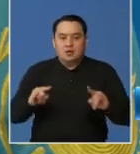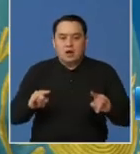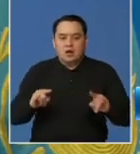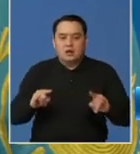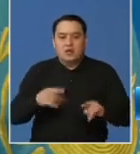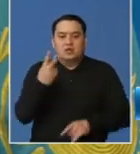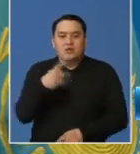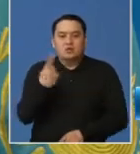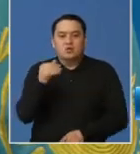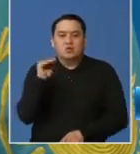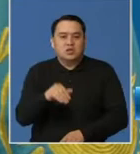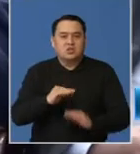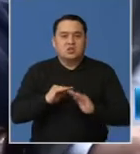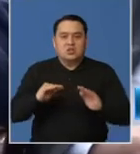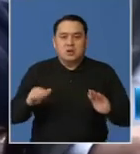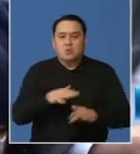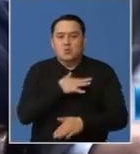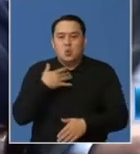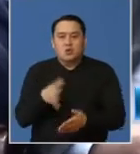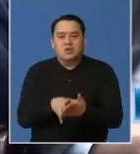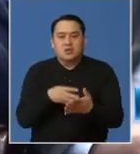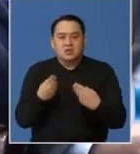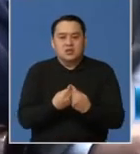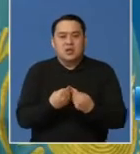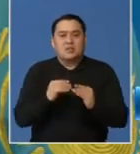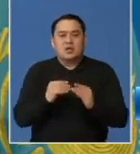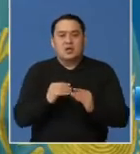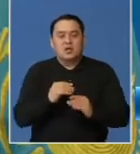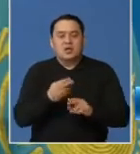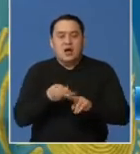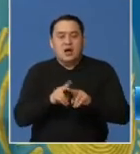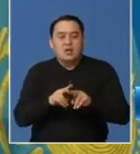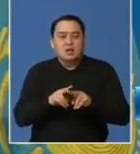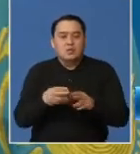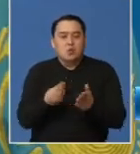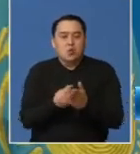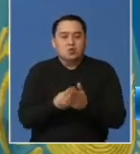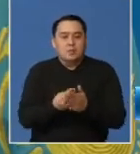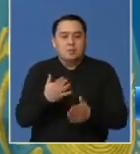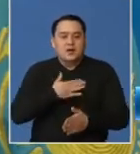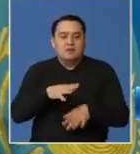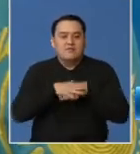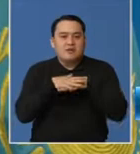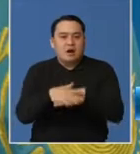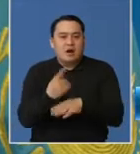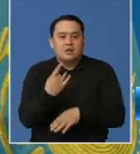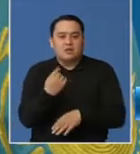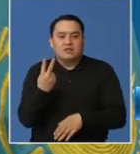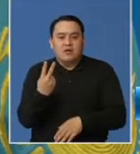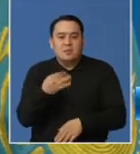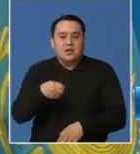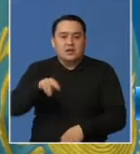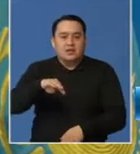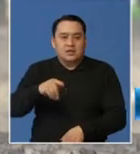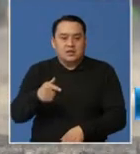для 21 тысячи детей из многодетных и малообеспеченных семей. На это из бюджета мы выделяем 1,2